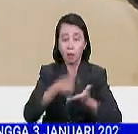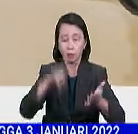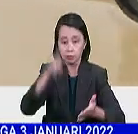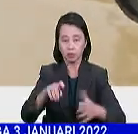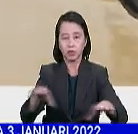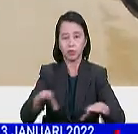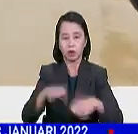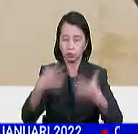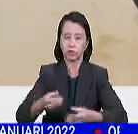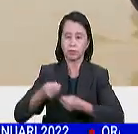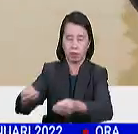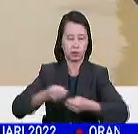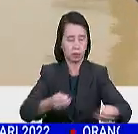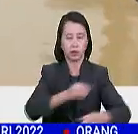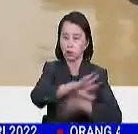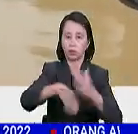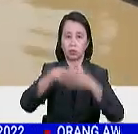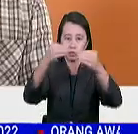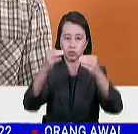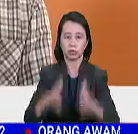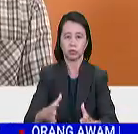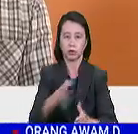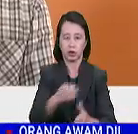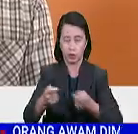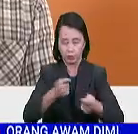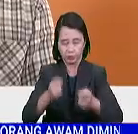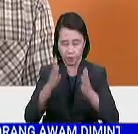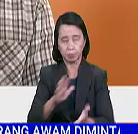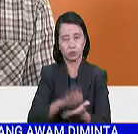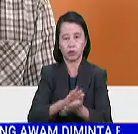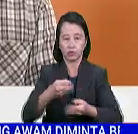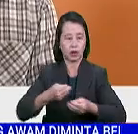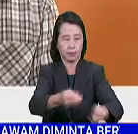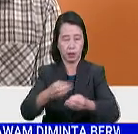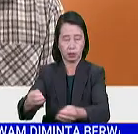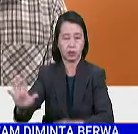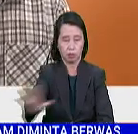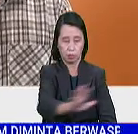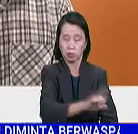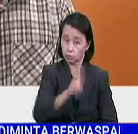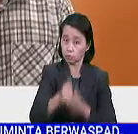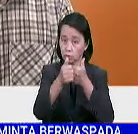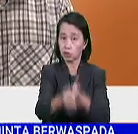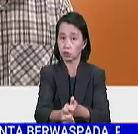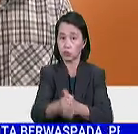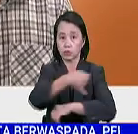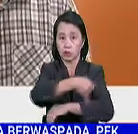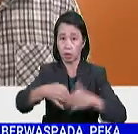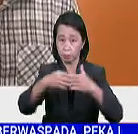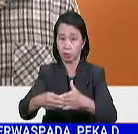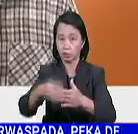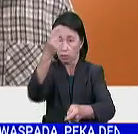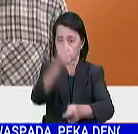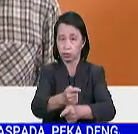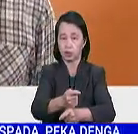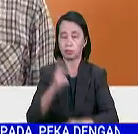perlu mereka buat telah berikan kepada semua guru besar pengetua juga tetap berputar di sekolah kita jadi mereka harus patuhi semua garis Panduan telah